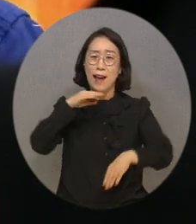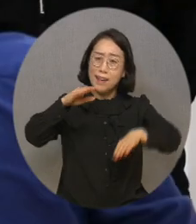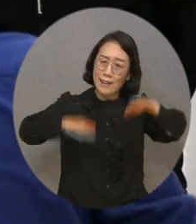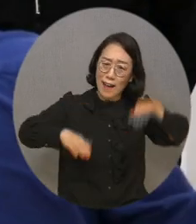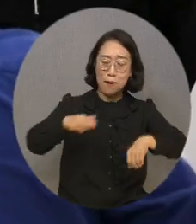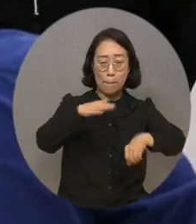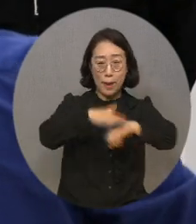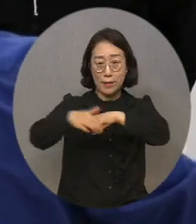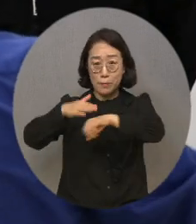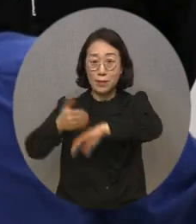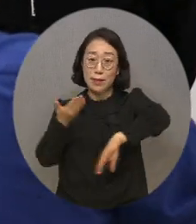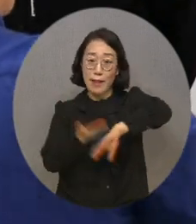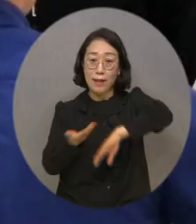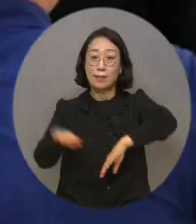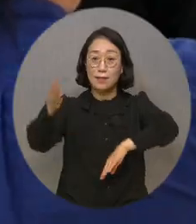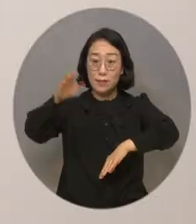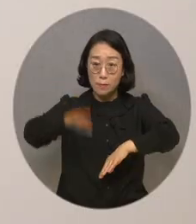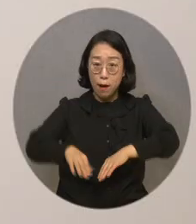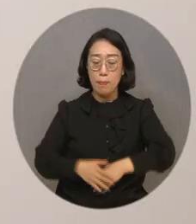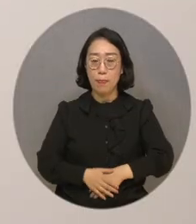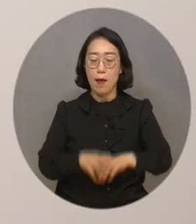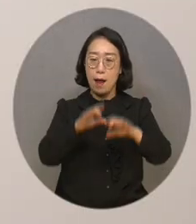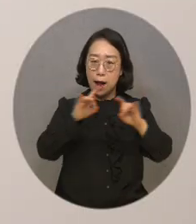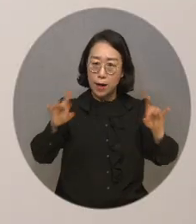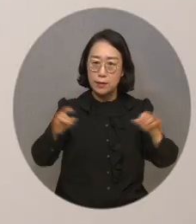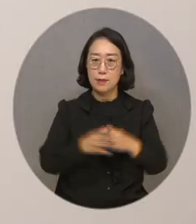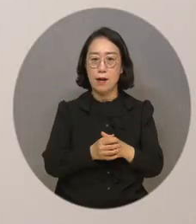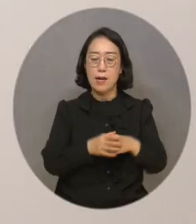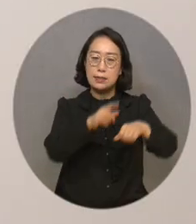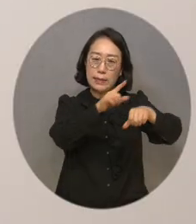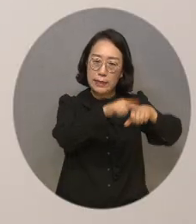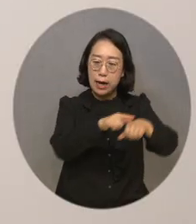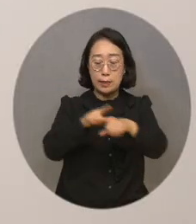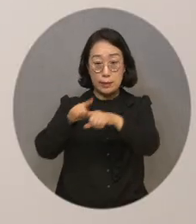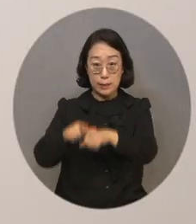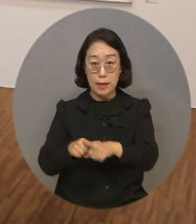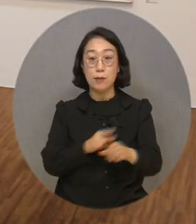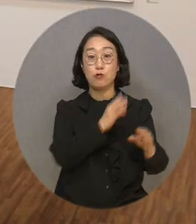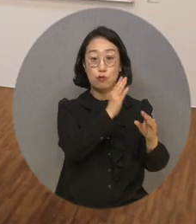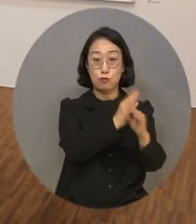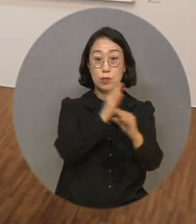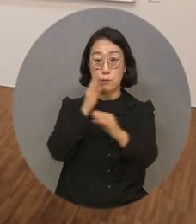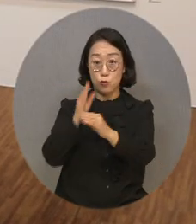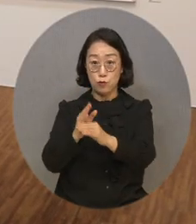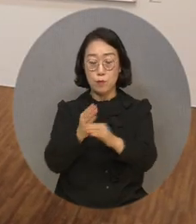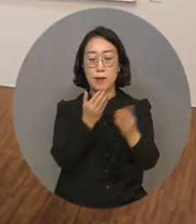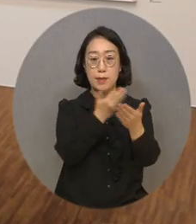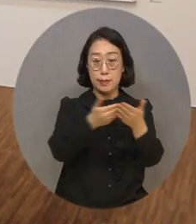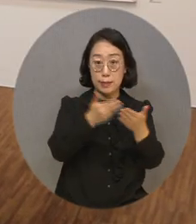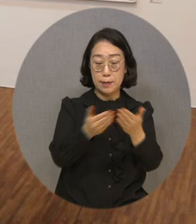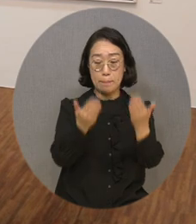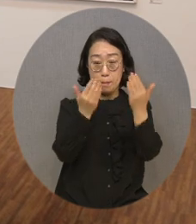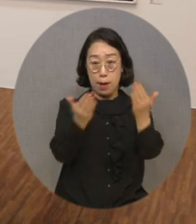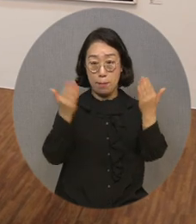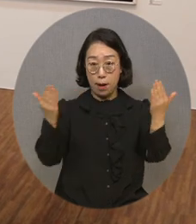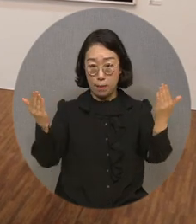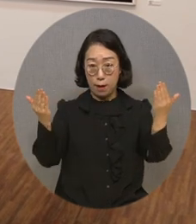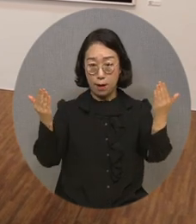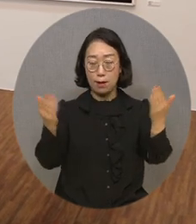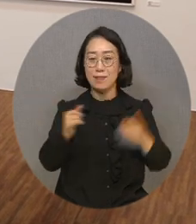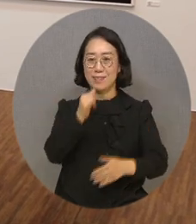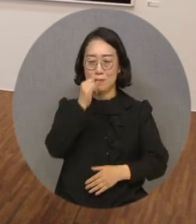스타일, 주제를 다루고 있지만 각자가 소유한 시간이라는 주제를 중심으로 작품을 전개하고 있습니다.